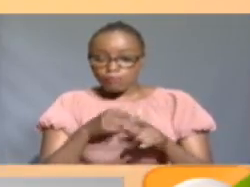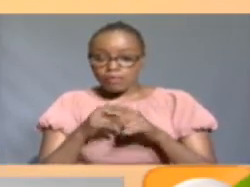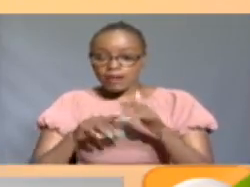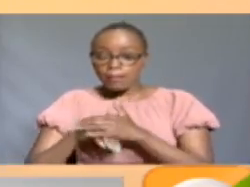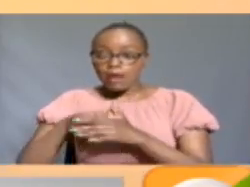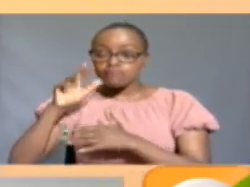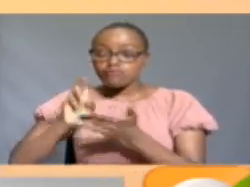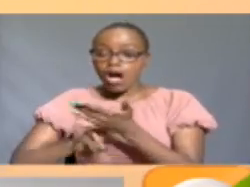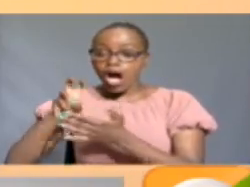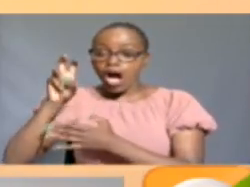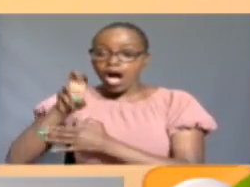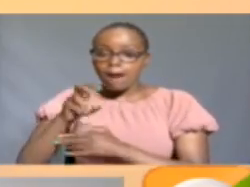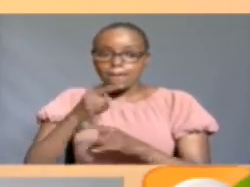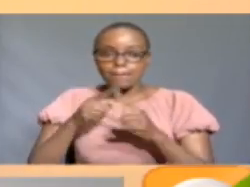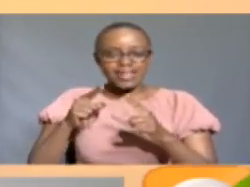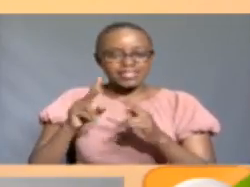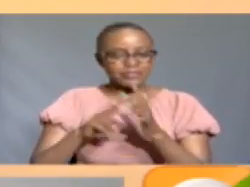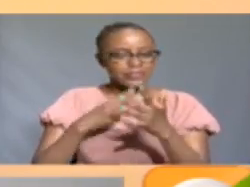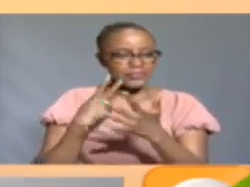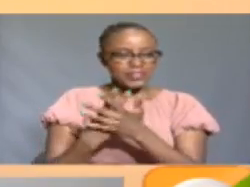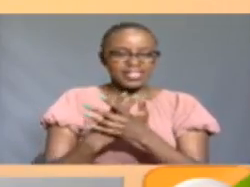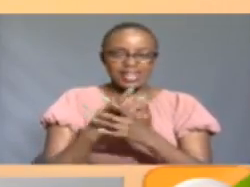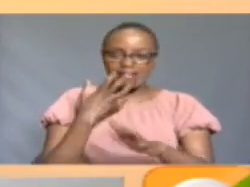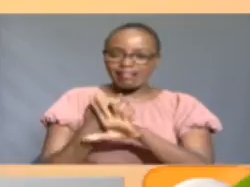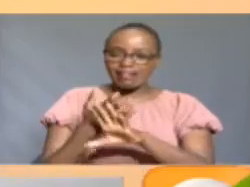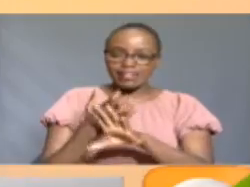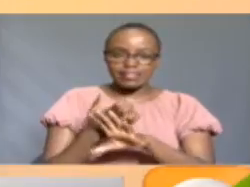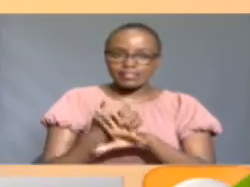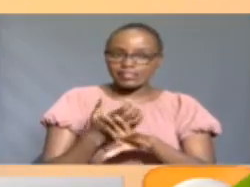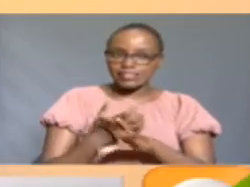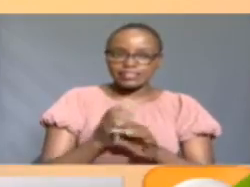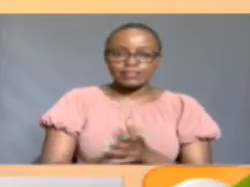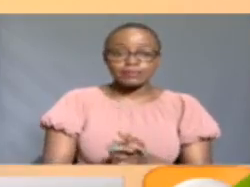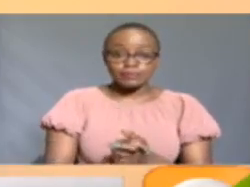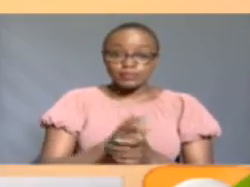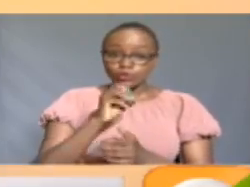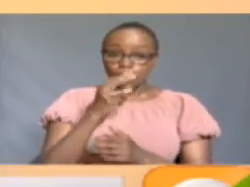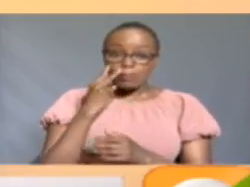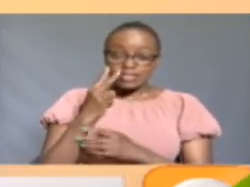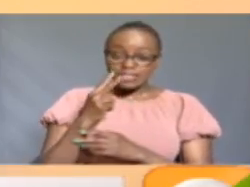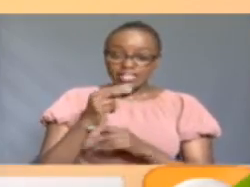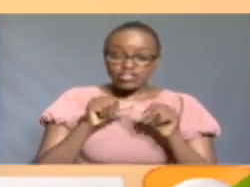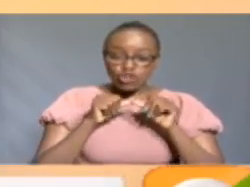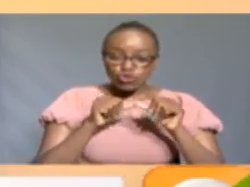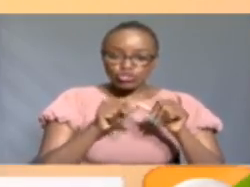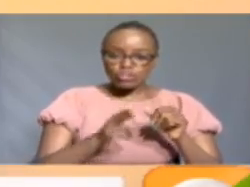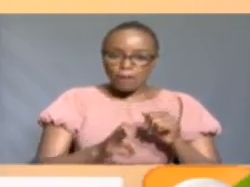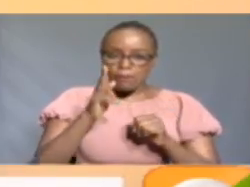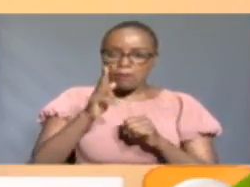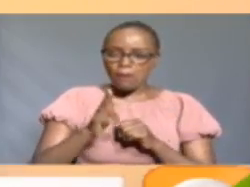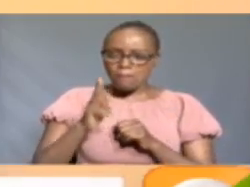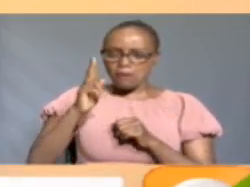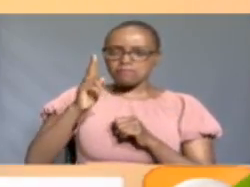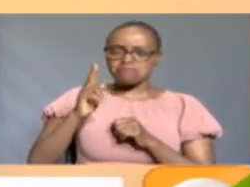nje lakini ikashindikana ikawa ngumu. Ndo nikaona wanazidi kunipiga marisansi